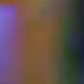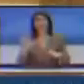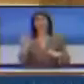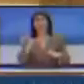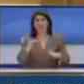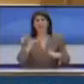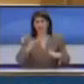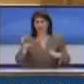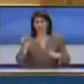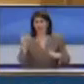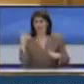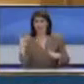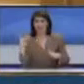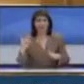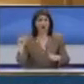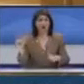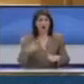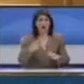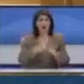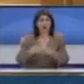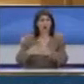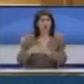είναι έτσι. Πετύχατε όλα τα κόμματα.